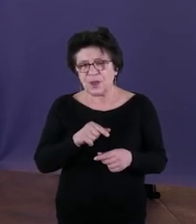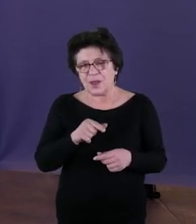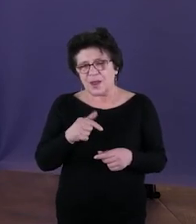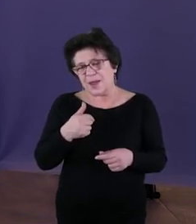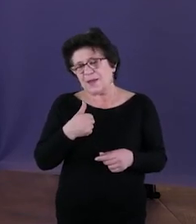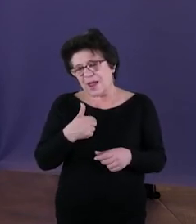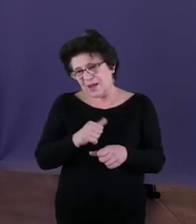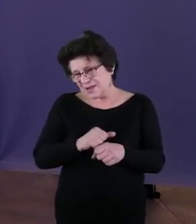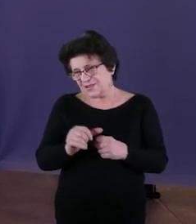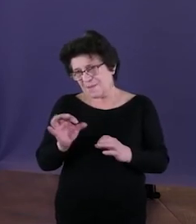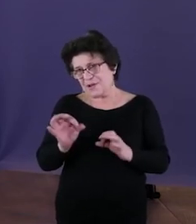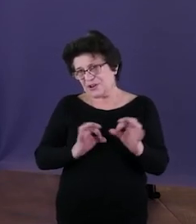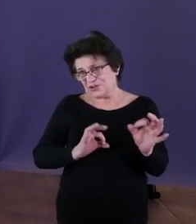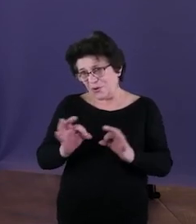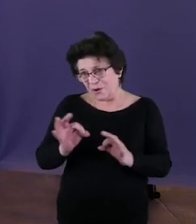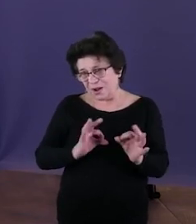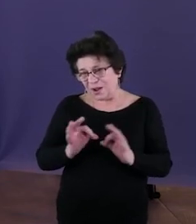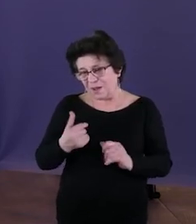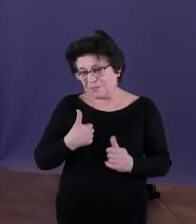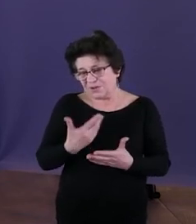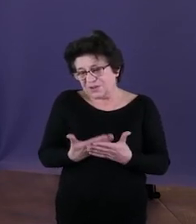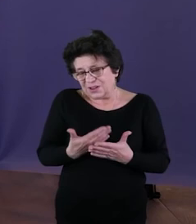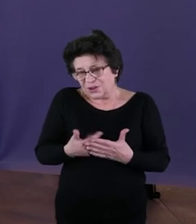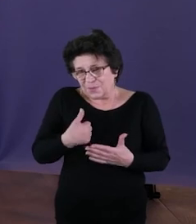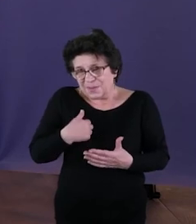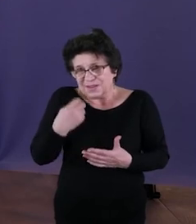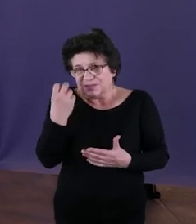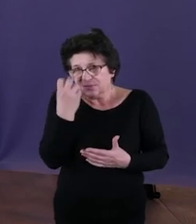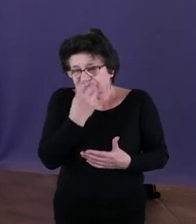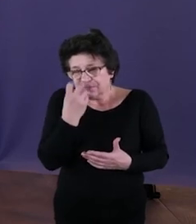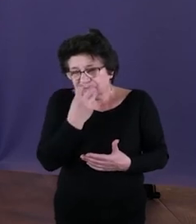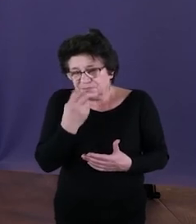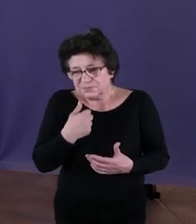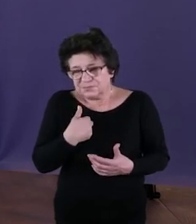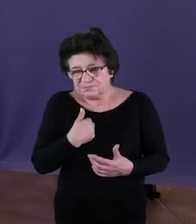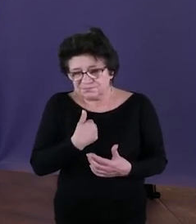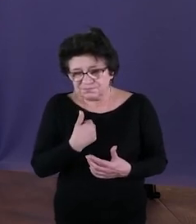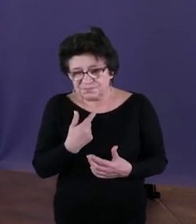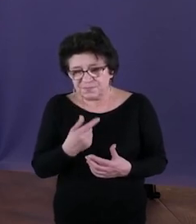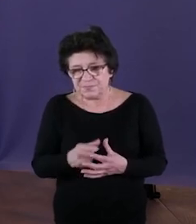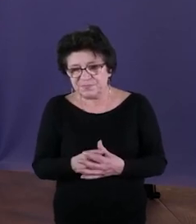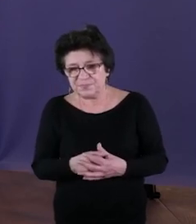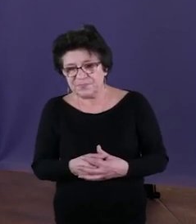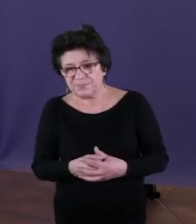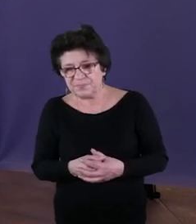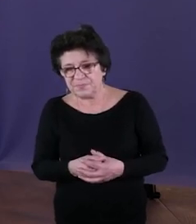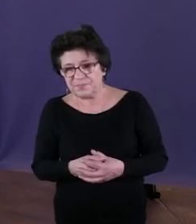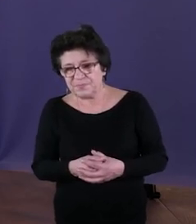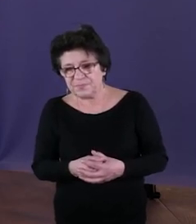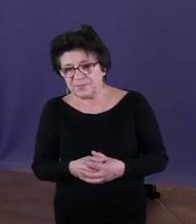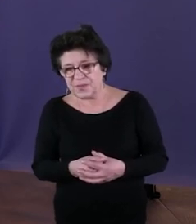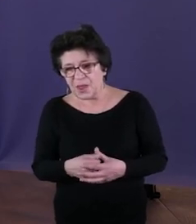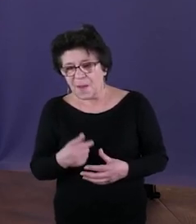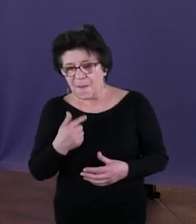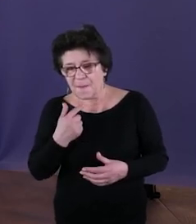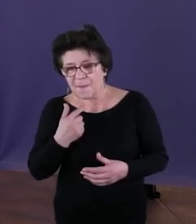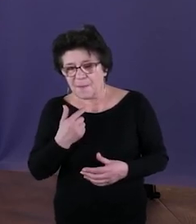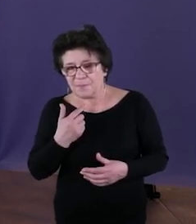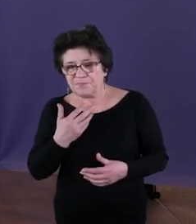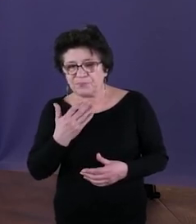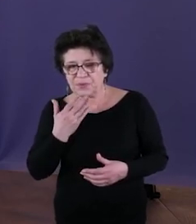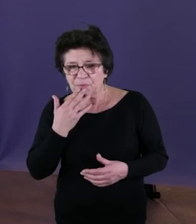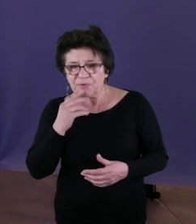historyka sztuki to po prostu zainteresowało bardzo mocno że u nas nie u nas Maria Magdalena jest jednym z